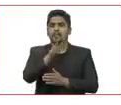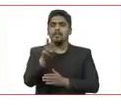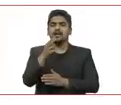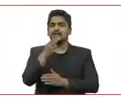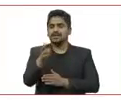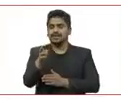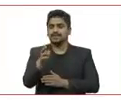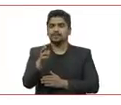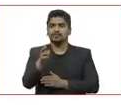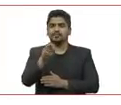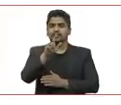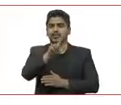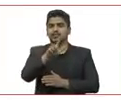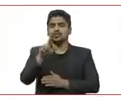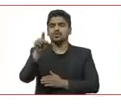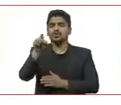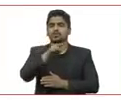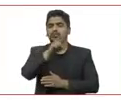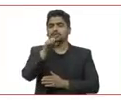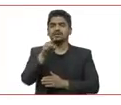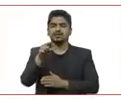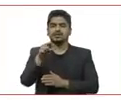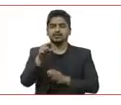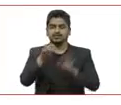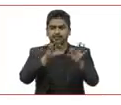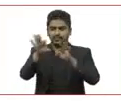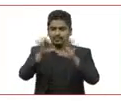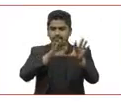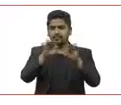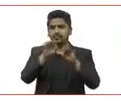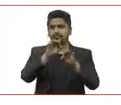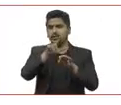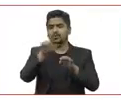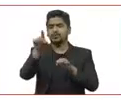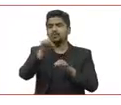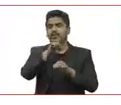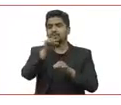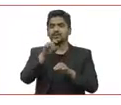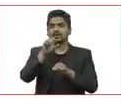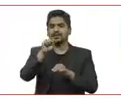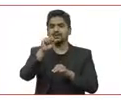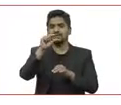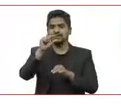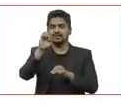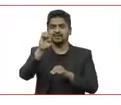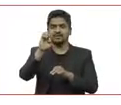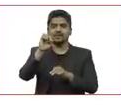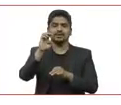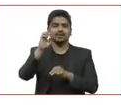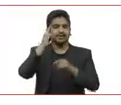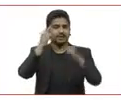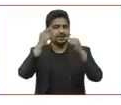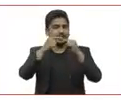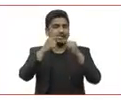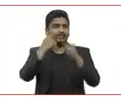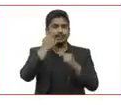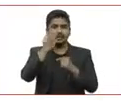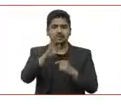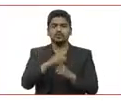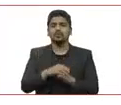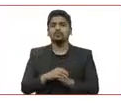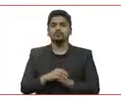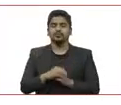जना अथवा 77%, त्यो ऱ्यान्डम स्याम्पलको 77% चाहिँ यस जिन नेगेटिभ देखियो। यो देखेपछि हामीले